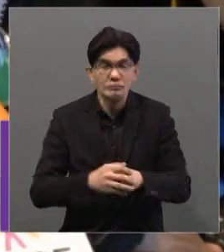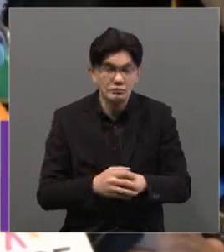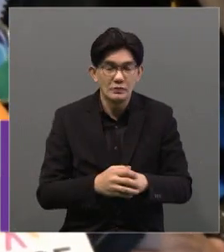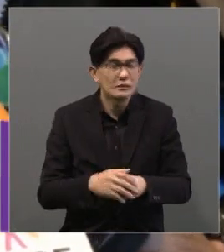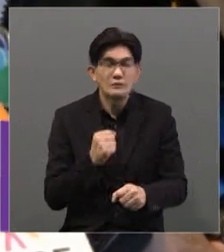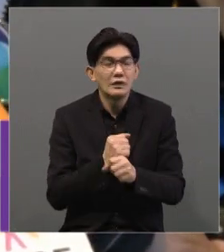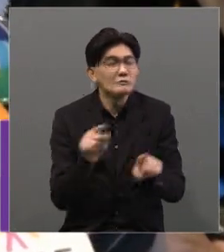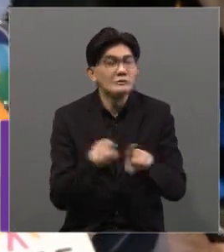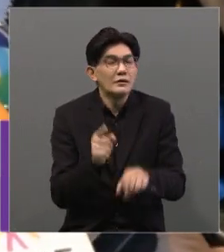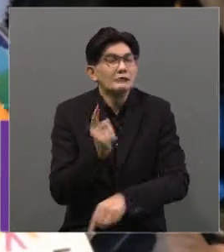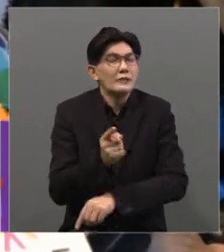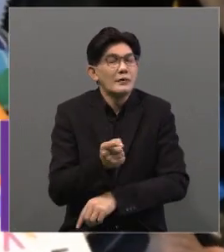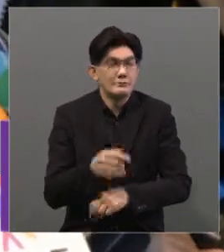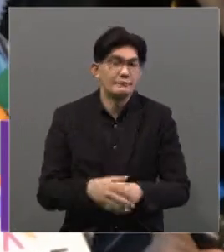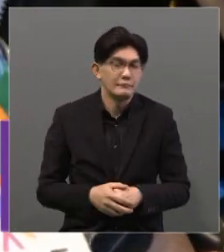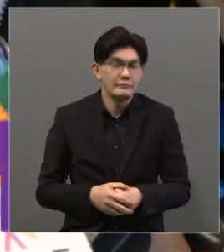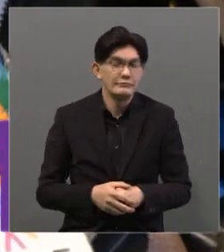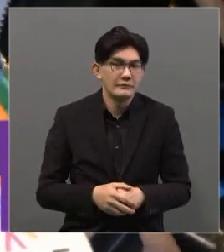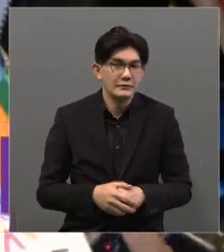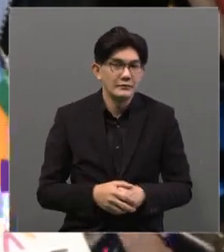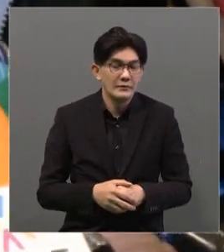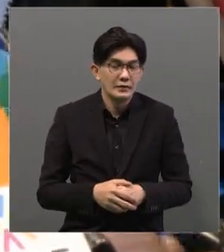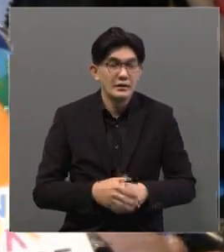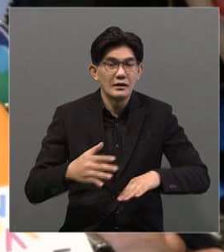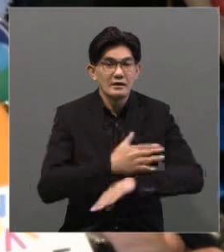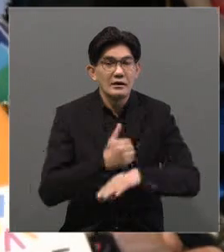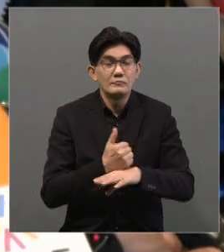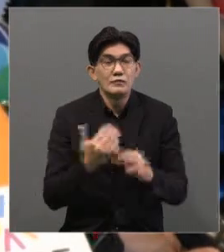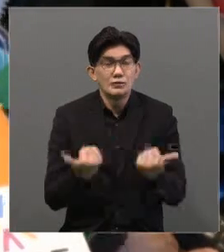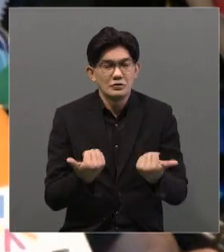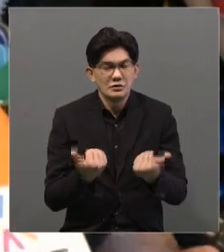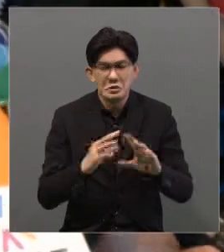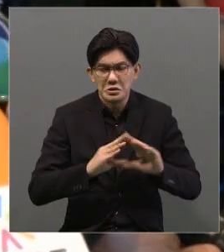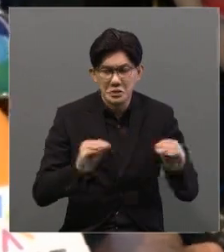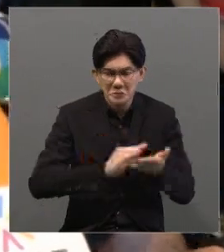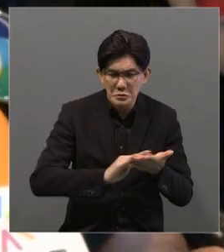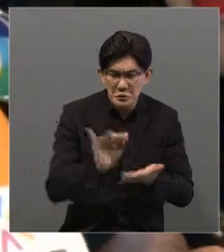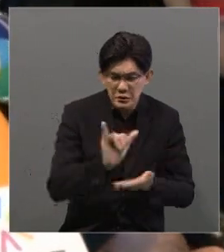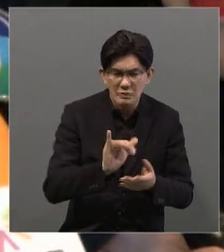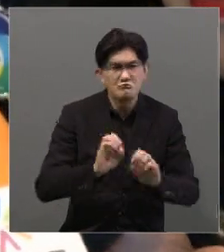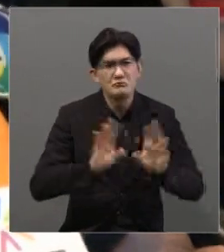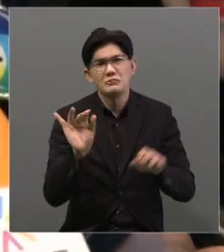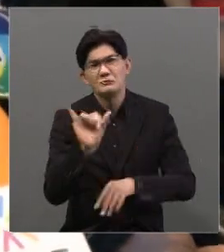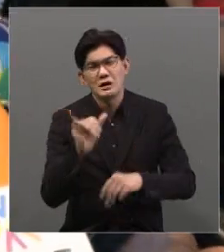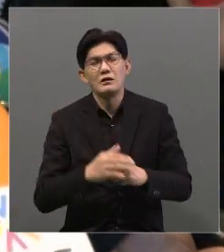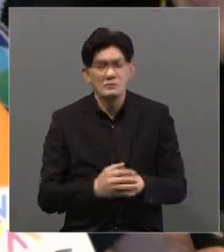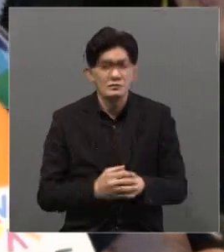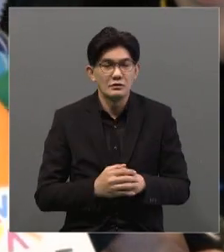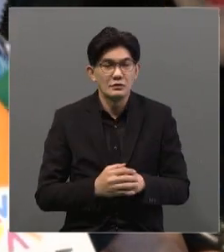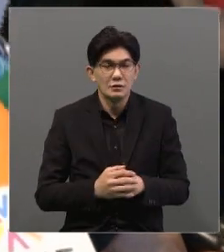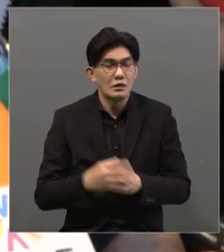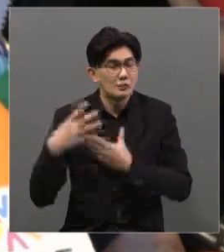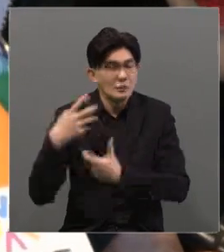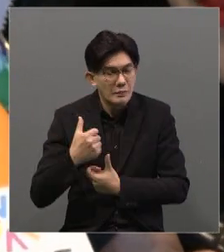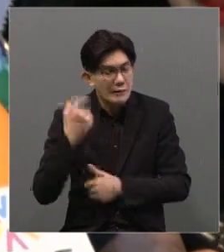ครั้งก็ทำเช่นนี้มาโดยตลอดค่ะสำหรับสถานการณ์การเมืองขณะนี้ยังไม่นิ่งแล้วก็ยังไม่มีอะไรชัดเจนซึ่งทางพรรคประ